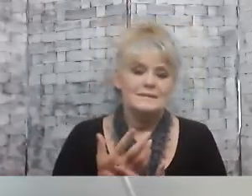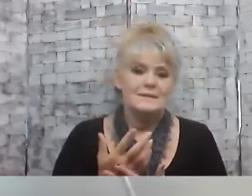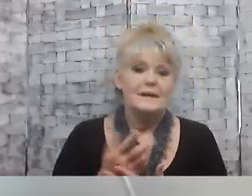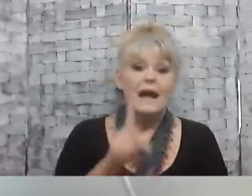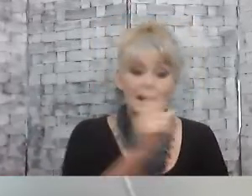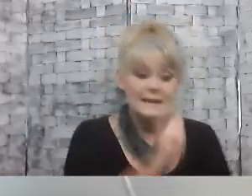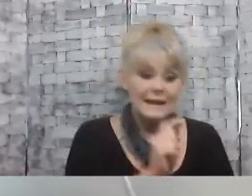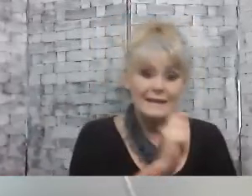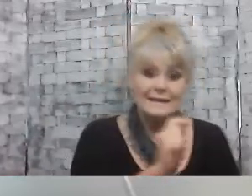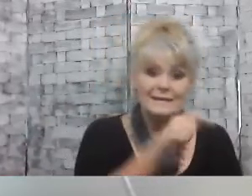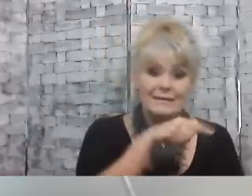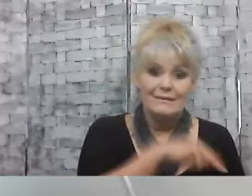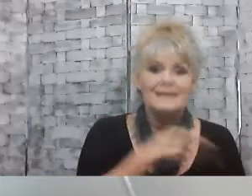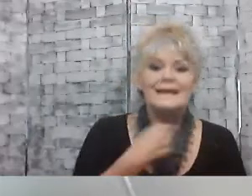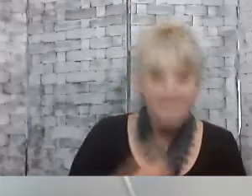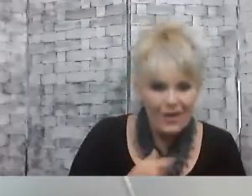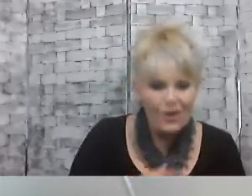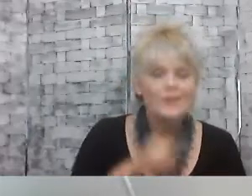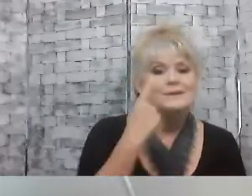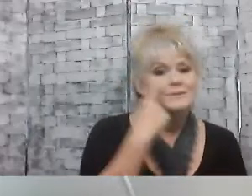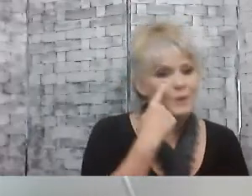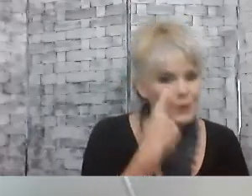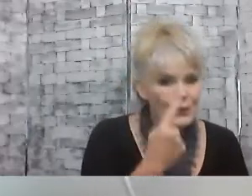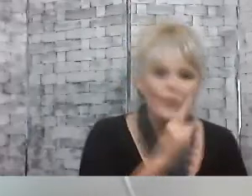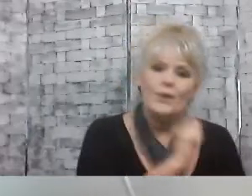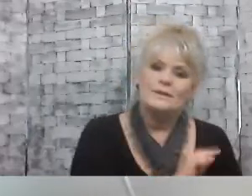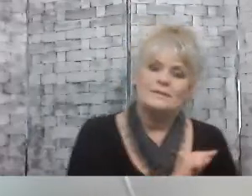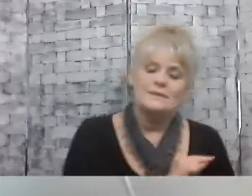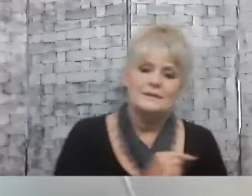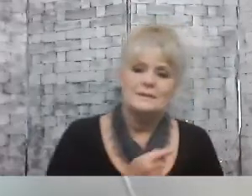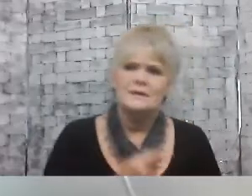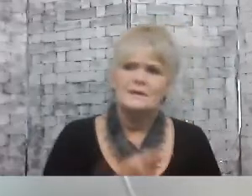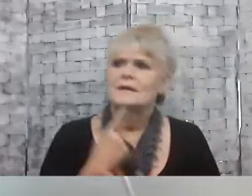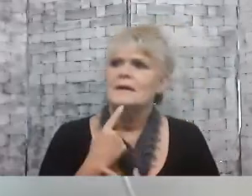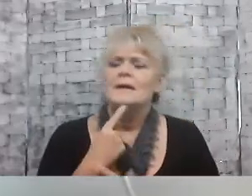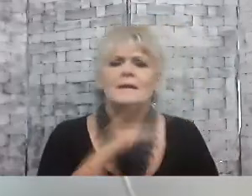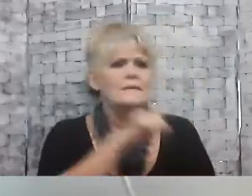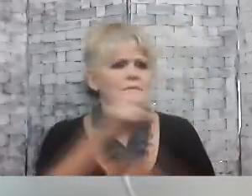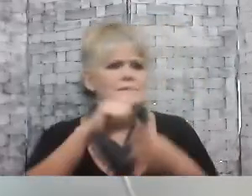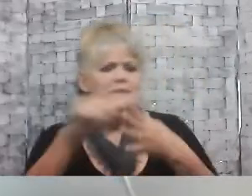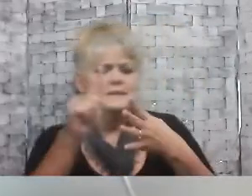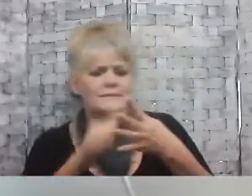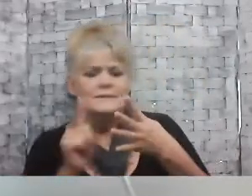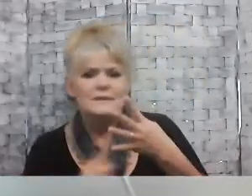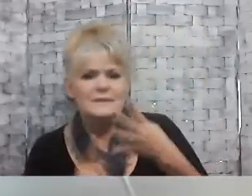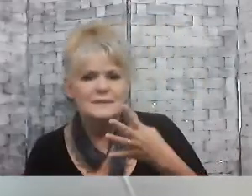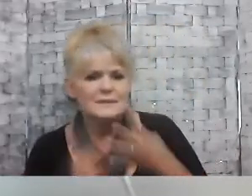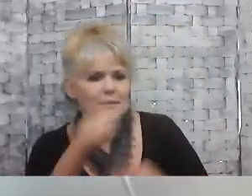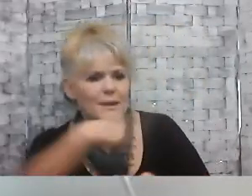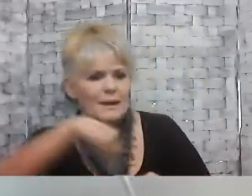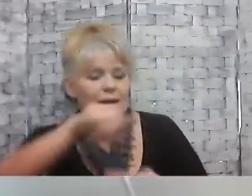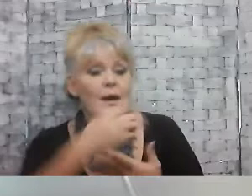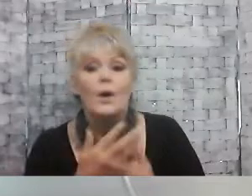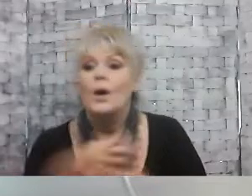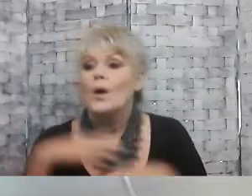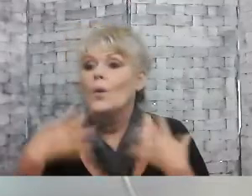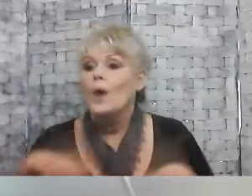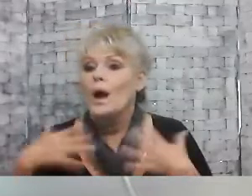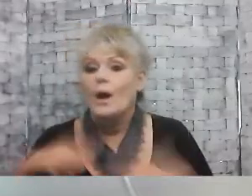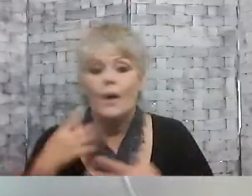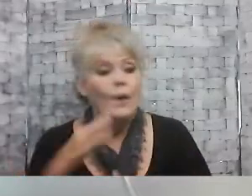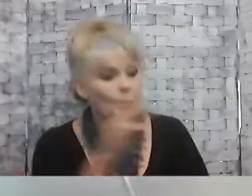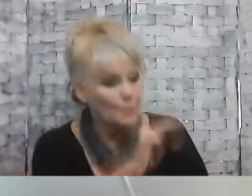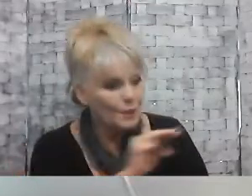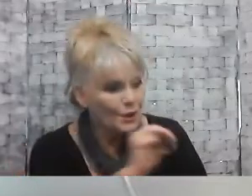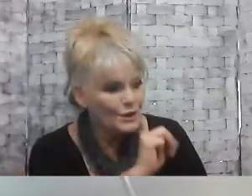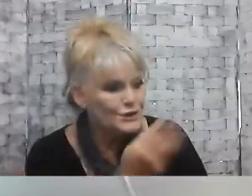en nog plekke en die uithoeke van die wereld. Oké. Dat was Judea en Samaria ook geweest. Ja. Dat is hy mis,